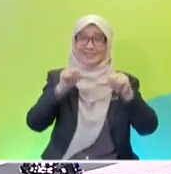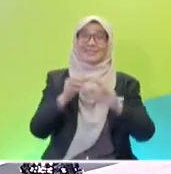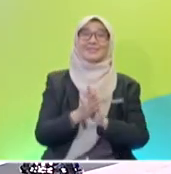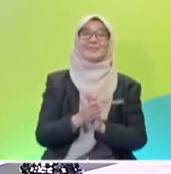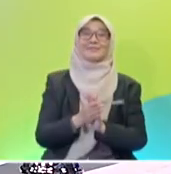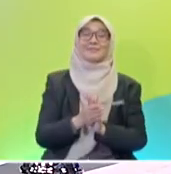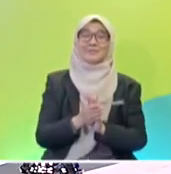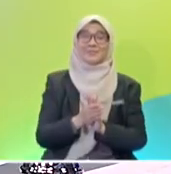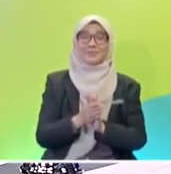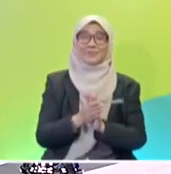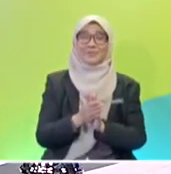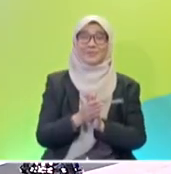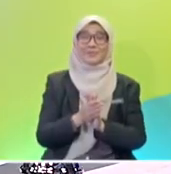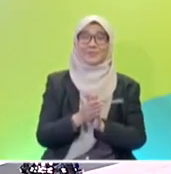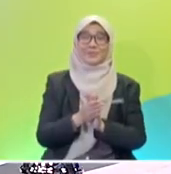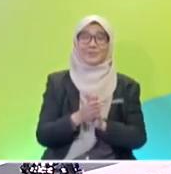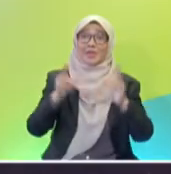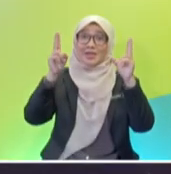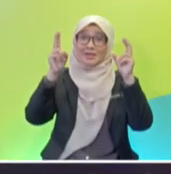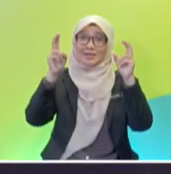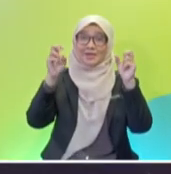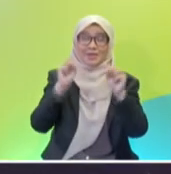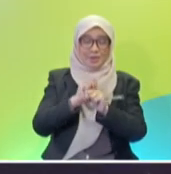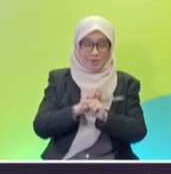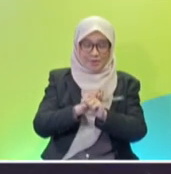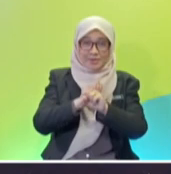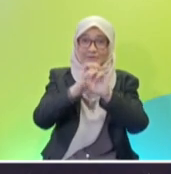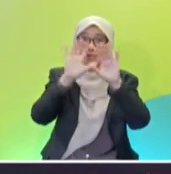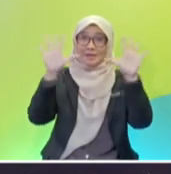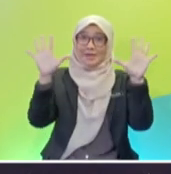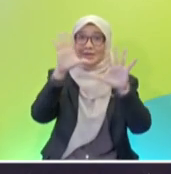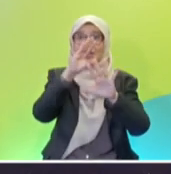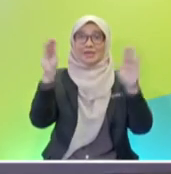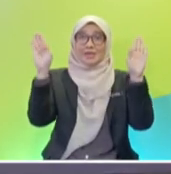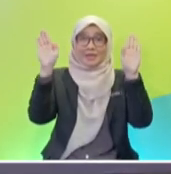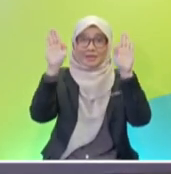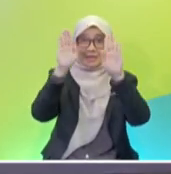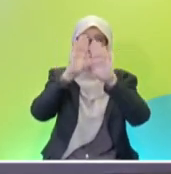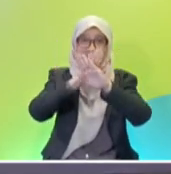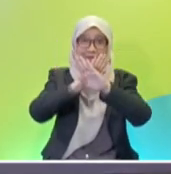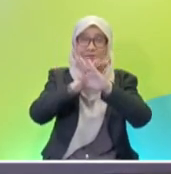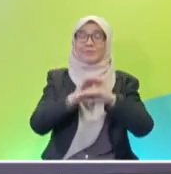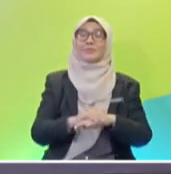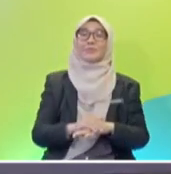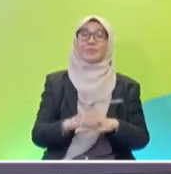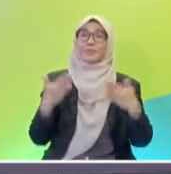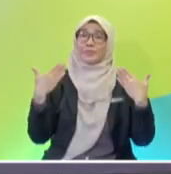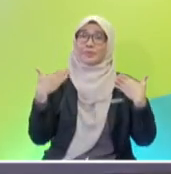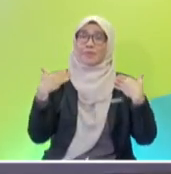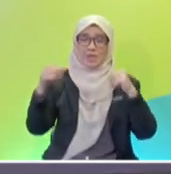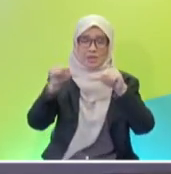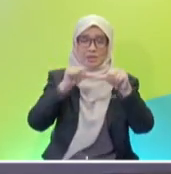ini, cikgu, begitu menarik. Terang dan gelap. Okey. Anis tahu tak, ada aktiviti